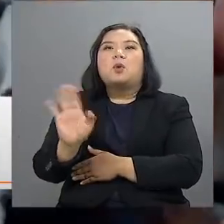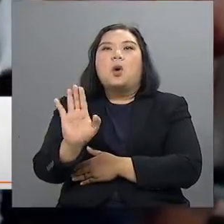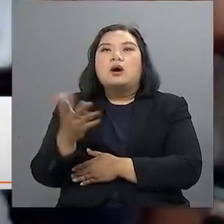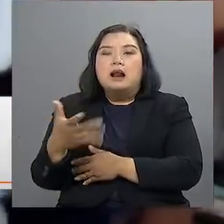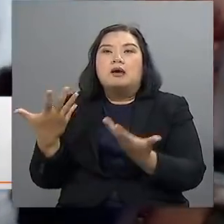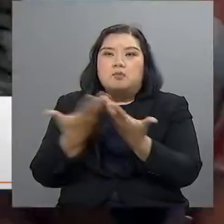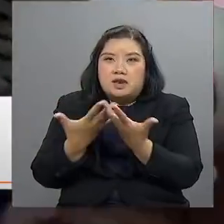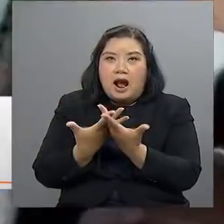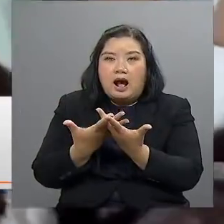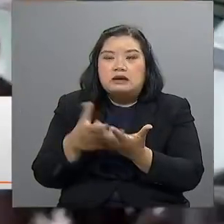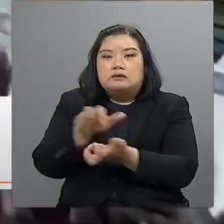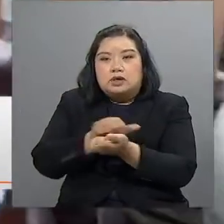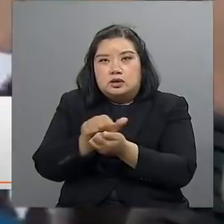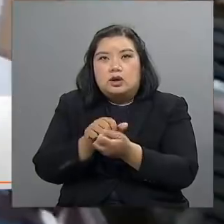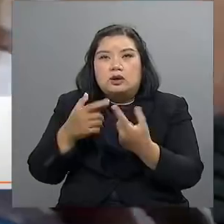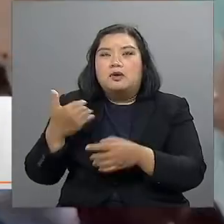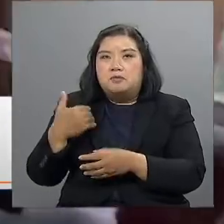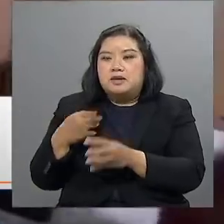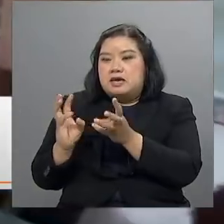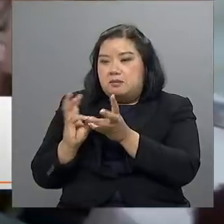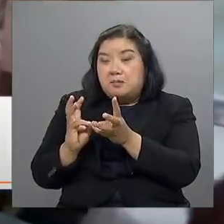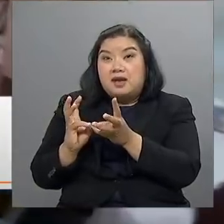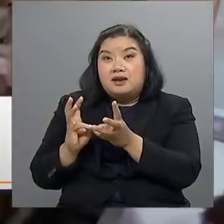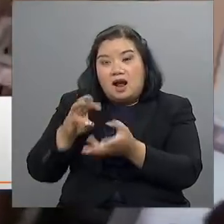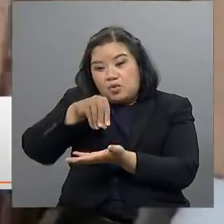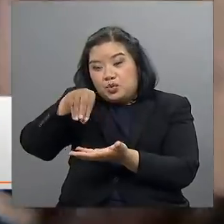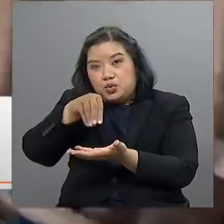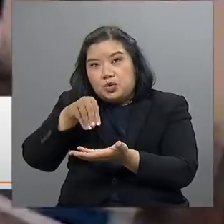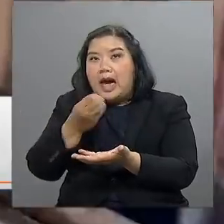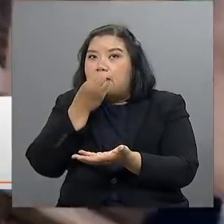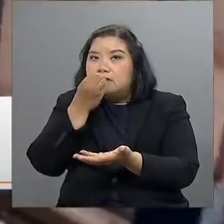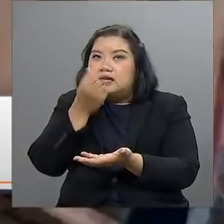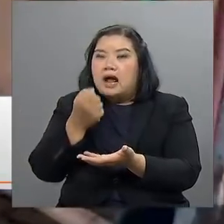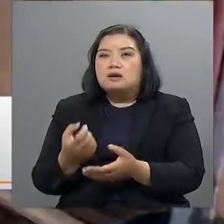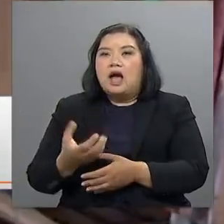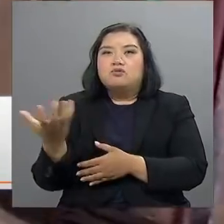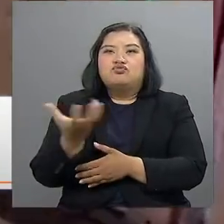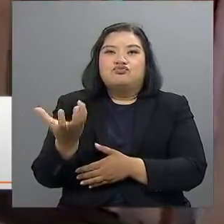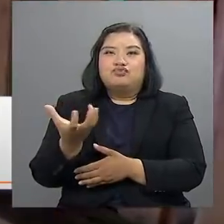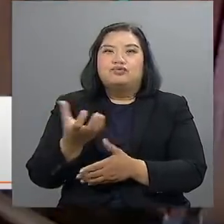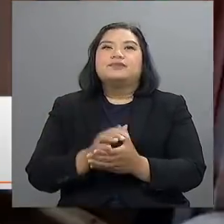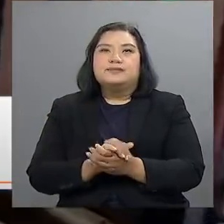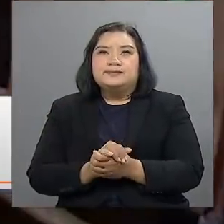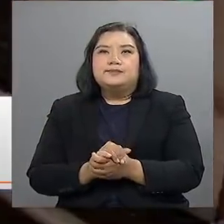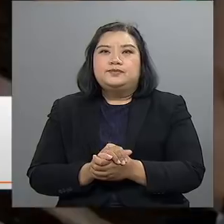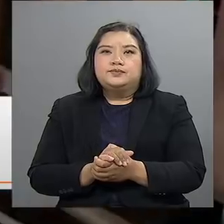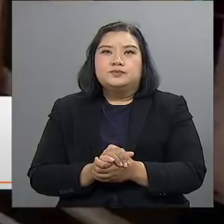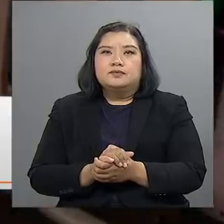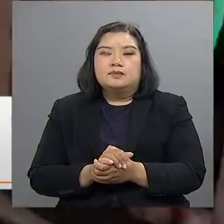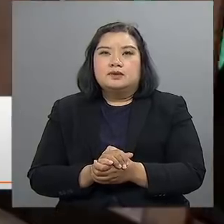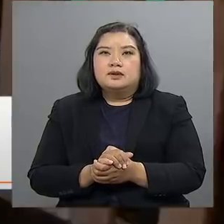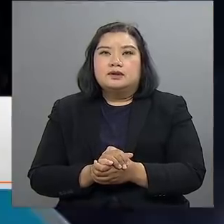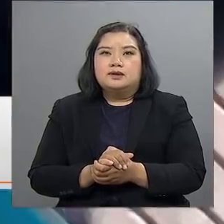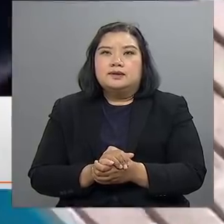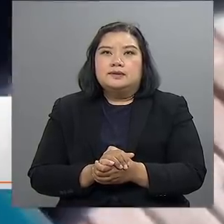จะมีอาหารสำเร็จรูปเสริมเล็กน้อยเพื่อการเจริญเติบโตเหมือนขุนให้มันอ้วนขึ้นเท่าน ั้นนะให้ได้โปรตีนด้วยนะคะคือจริงๆแล้วเนี่ยต้องบ